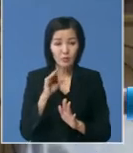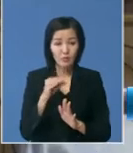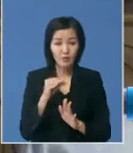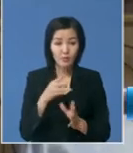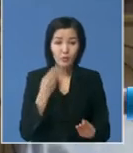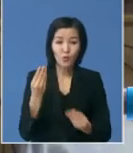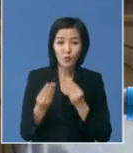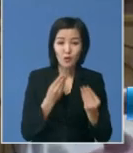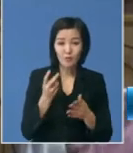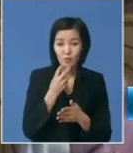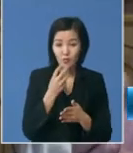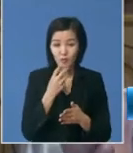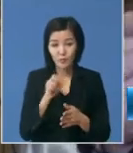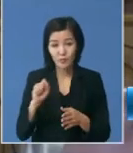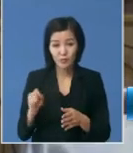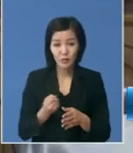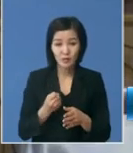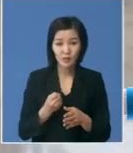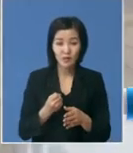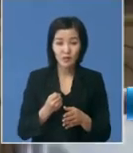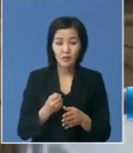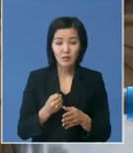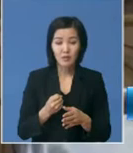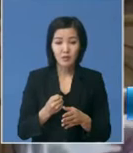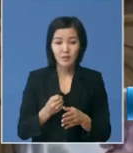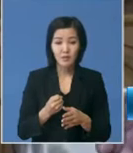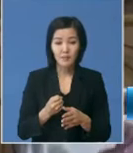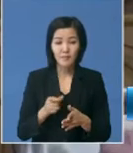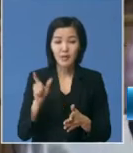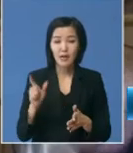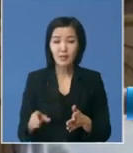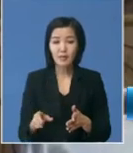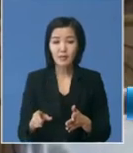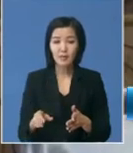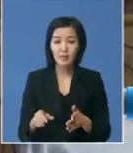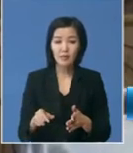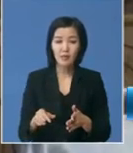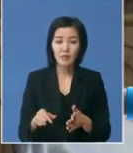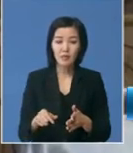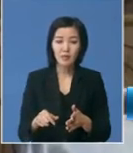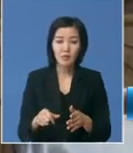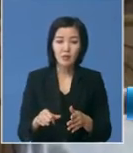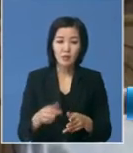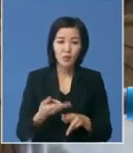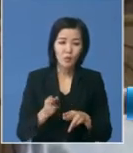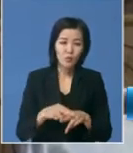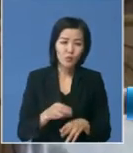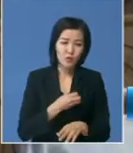керемет. Ол кейде ол өтіктен жеңілі салады. Өзіне деген адамға жүрегін жұлып беруге даяр жігіт.